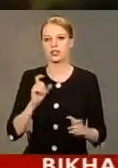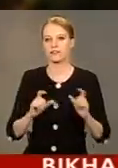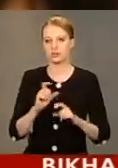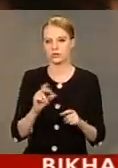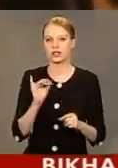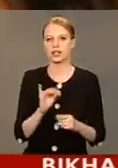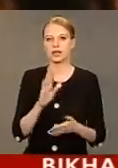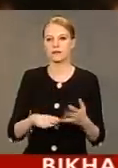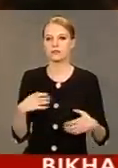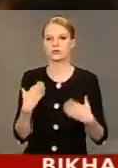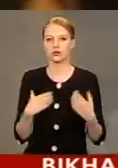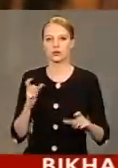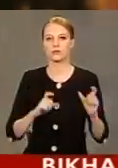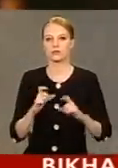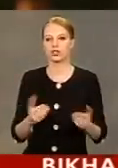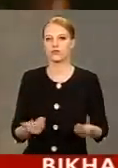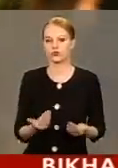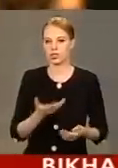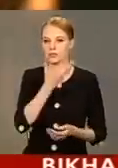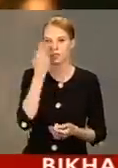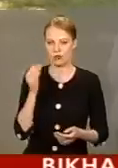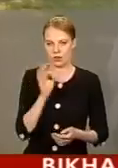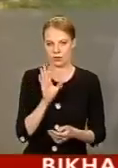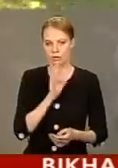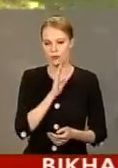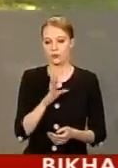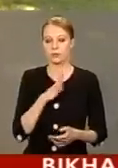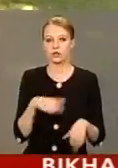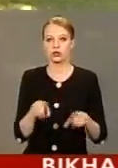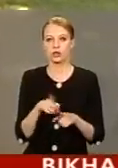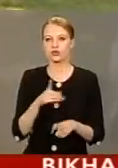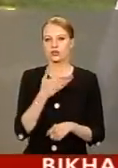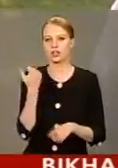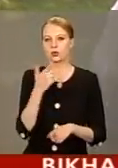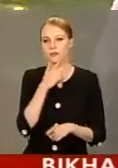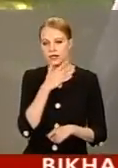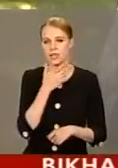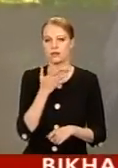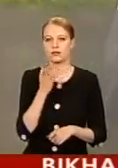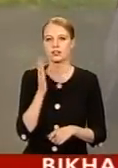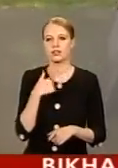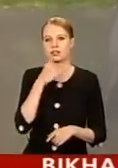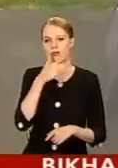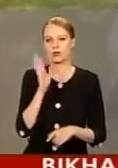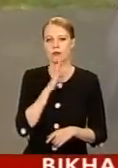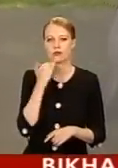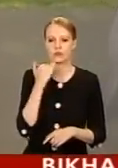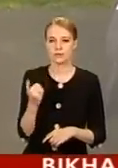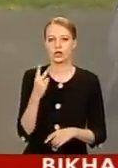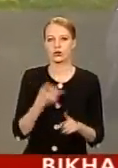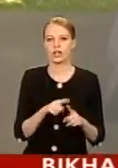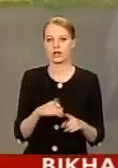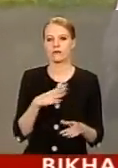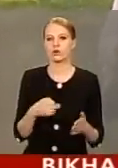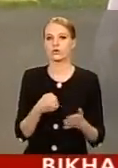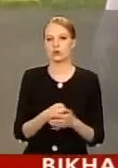інститутах та безтурботним студентським життям забували про маму. Було таке, що нету часу, що мама, я не можу позвонити, але це було до